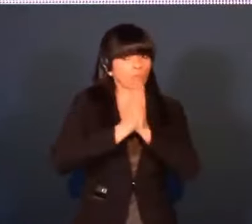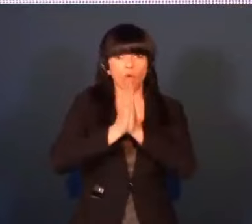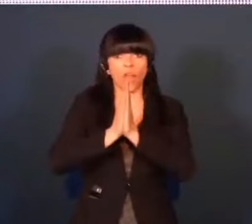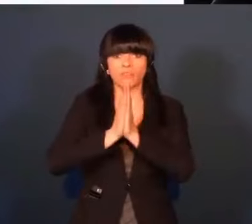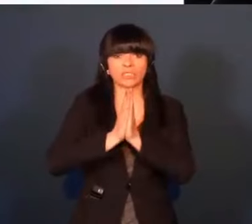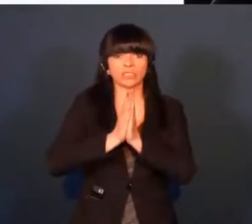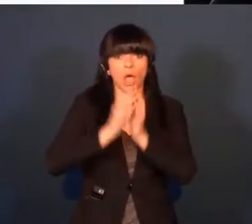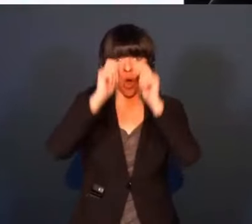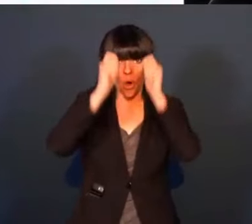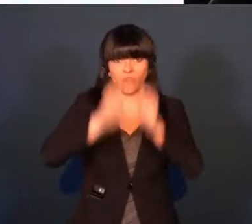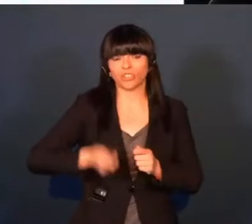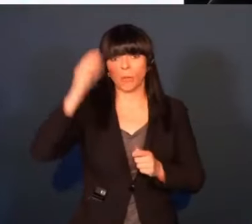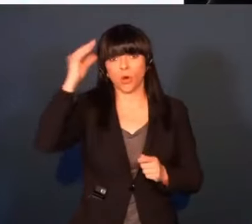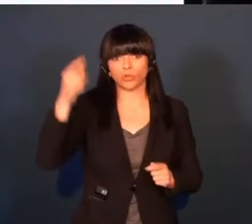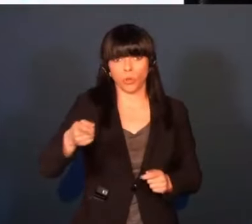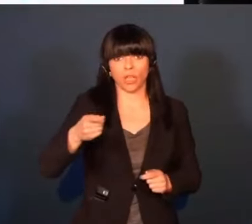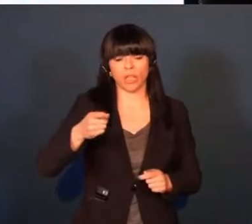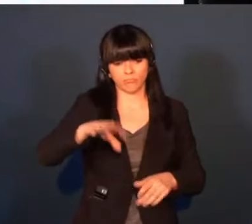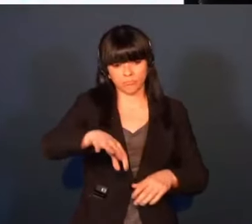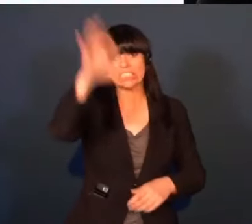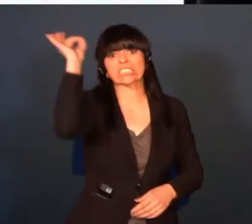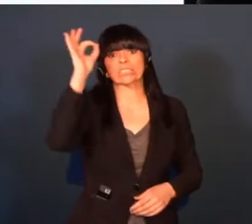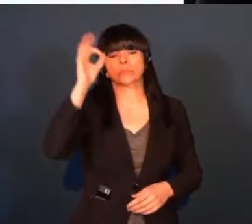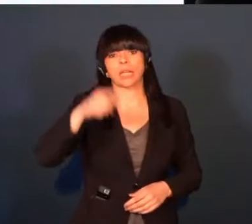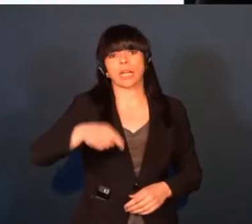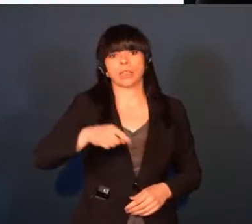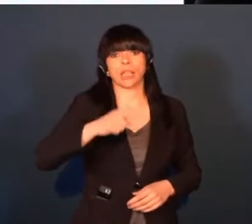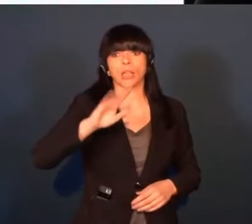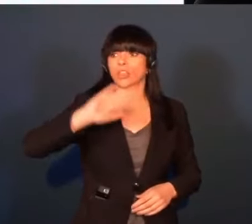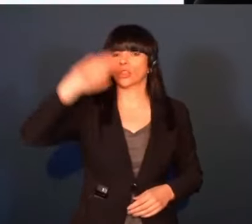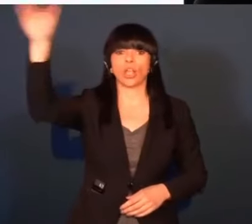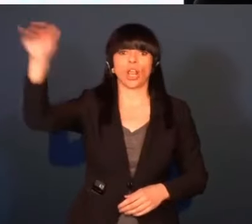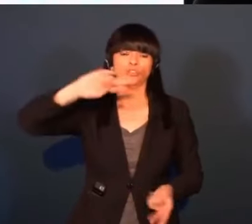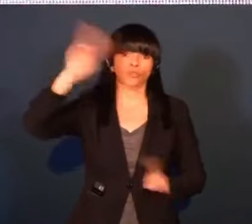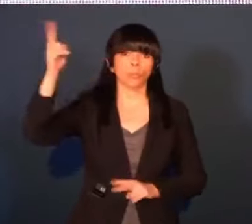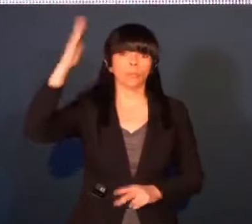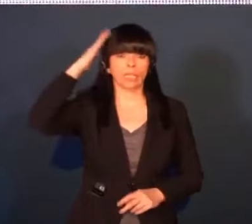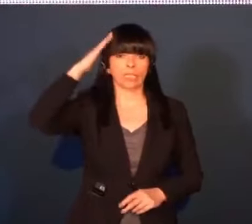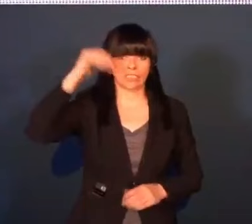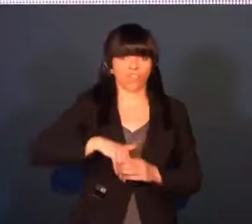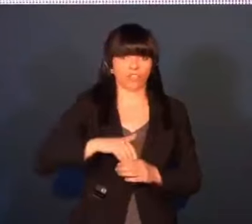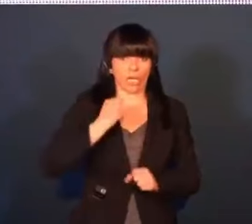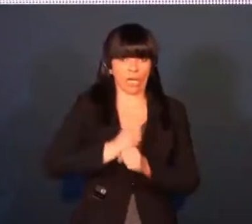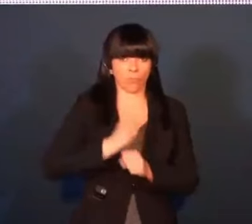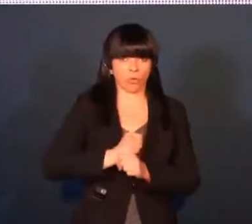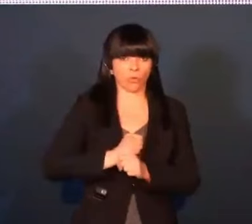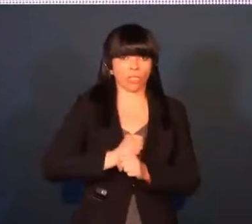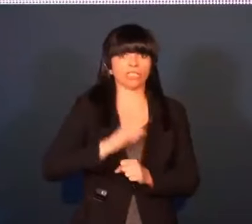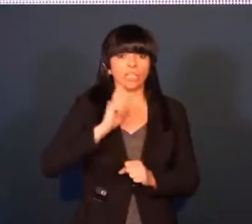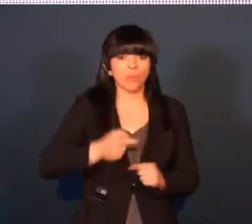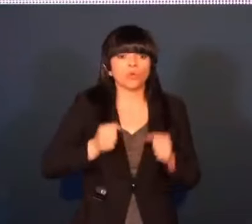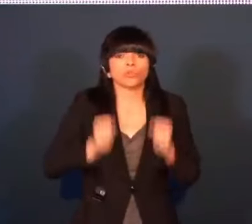господа, настояваме да изберете безпристрастен, равно отдалечен човек за министър на вътрешните работи, за да може да